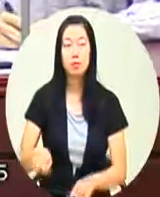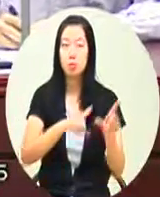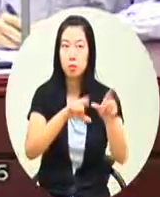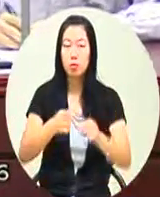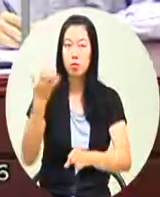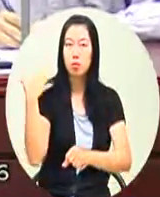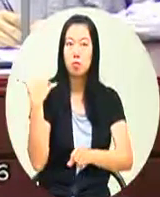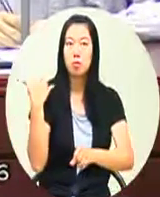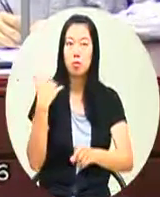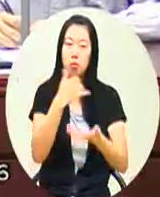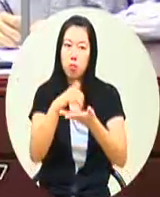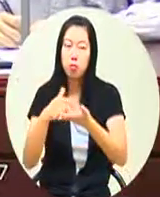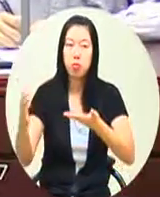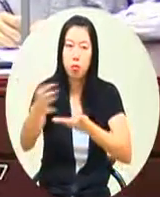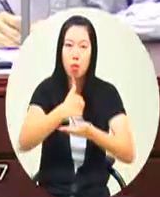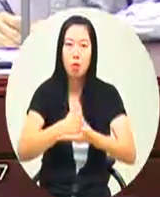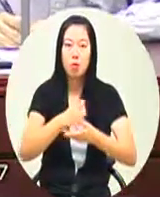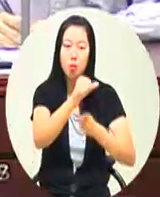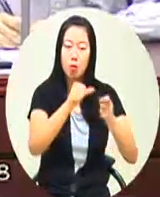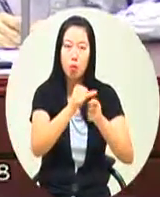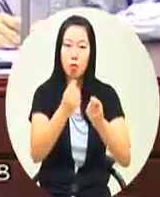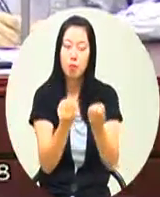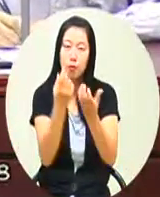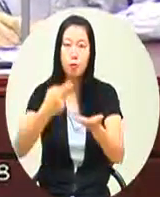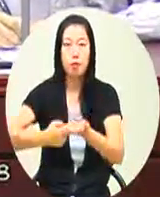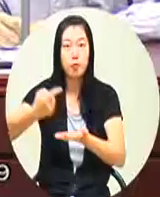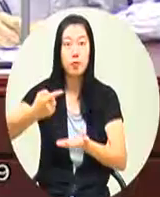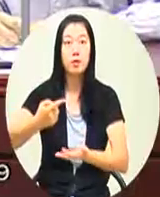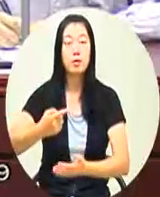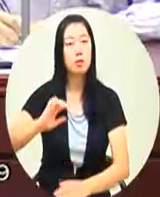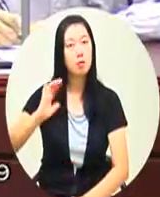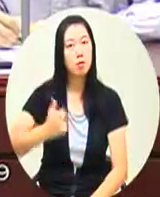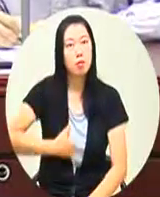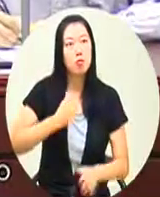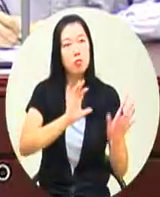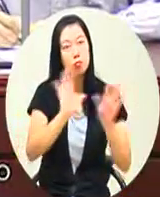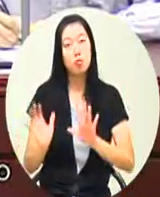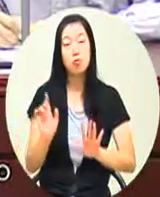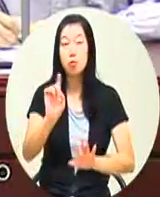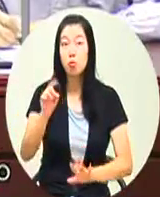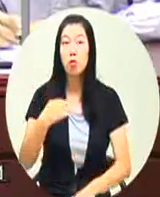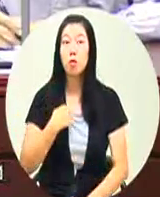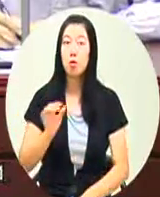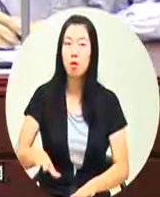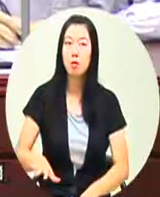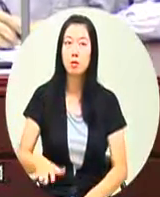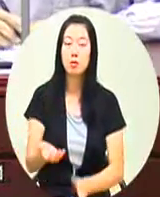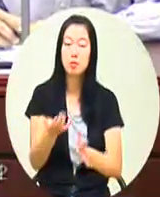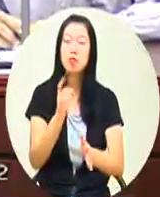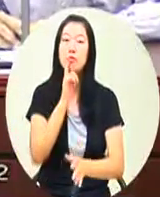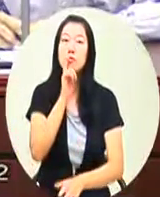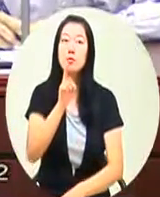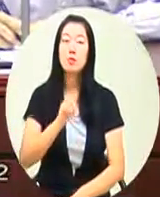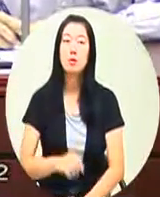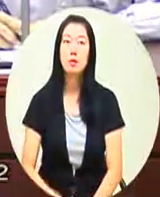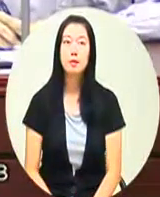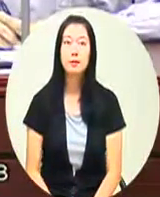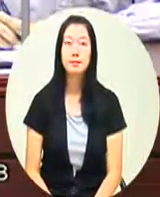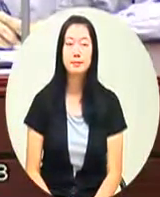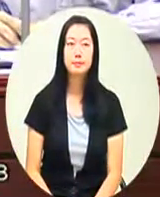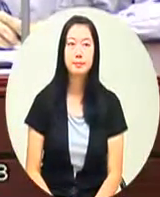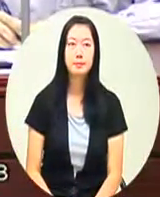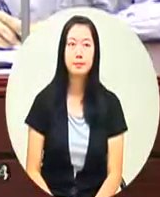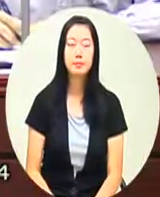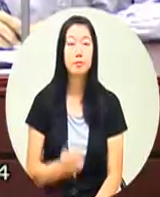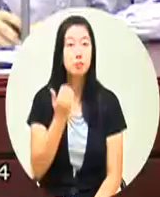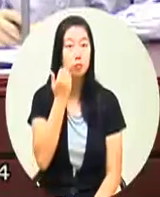计的资料五年发生一次，但是实际上现在发生的数据跟就如刚刚议员所讲的哈，达